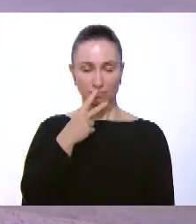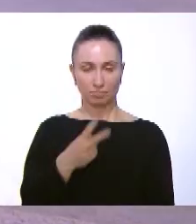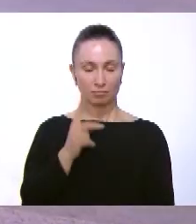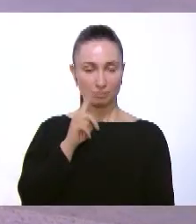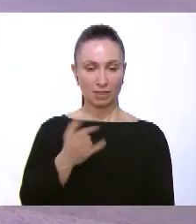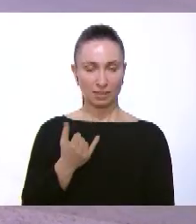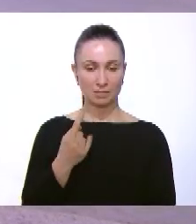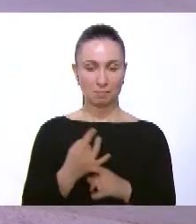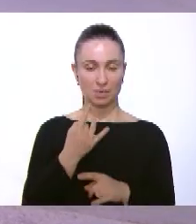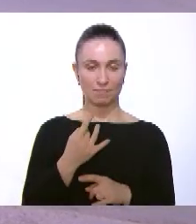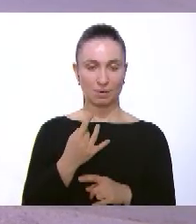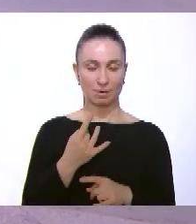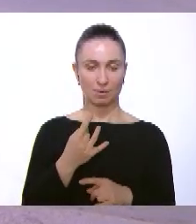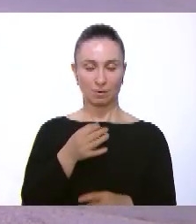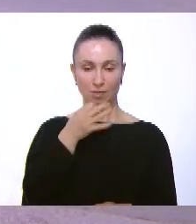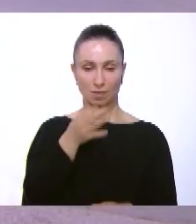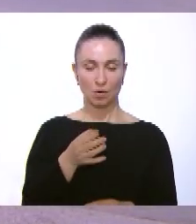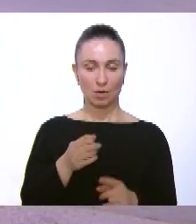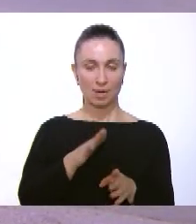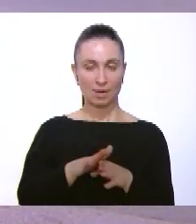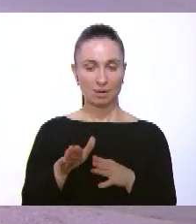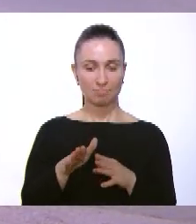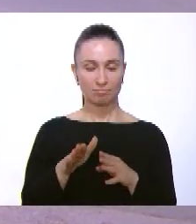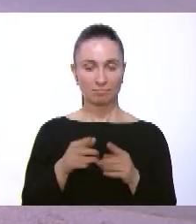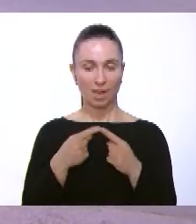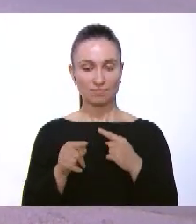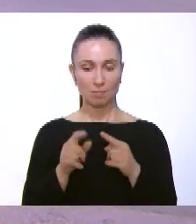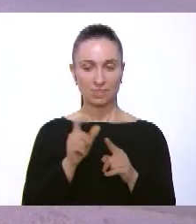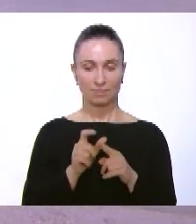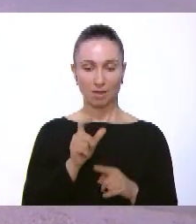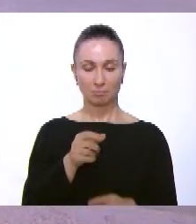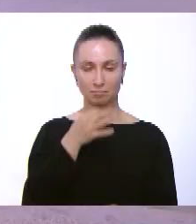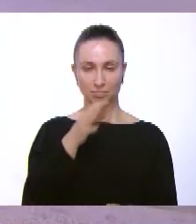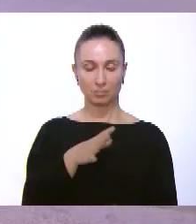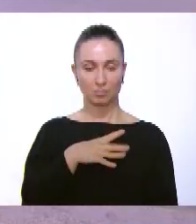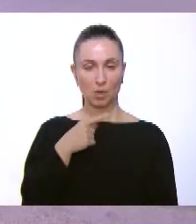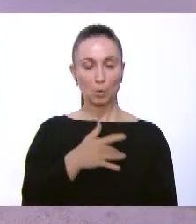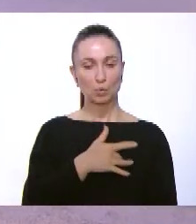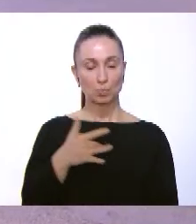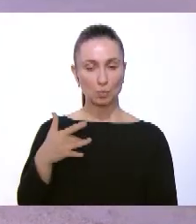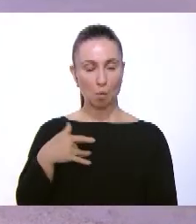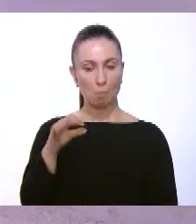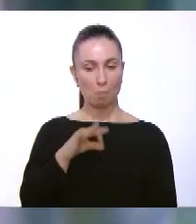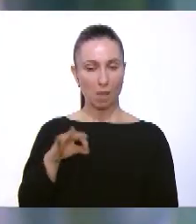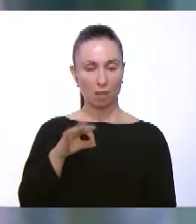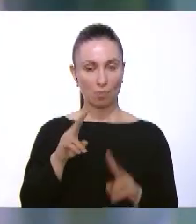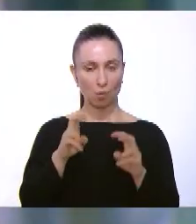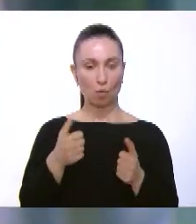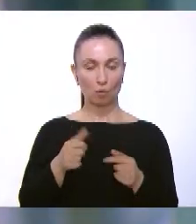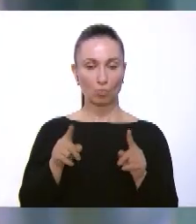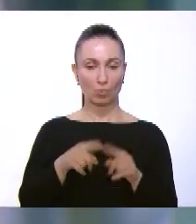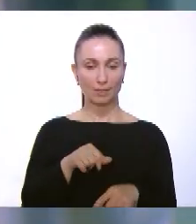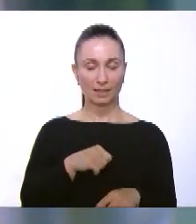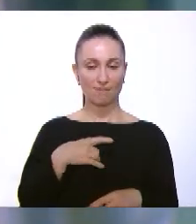რომ დღეს პირველად წარგადგინეთ სრულიად განსხვავებულად. თუ აქამდე ხაზგასმით იყო საუბარი ტუბერკულოზზე, როგორც